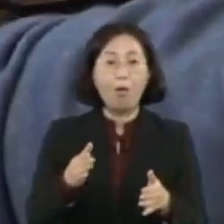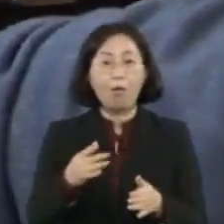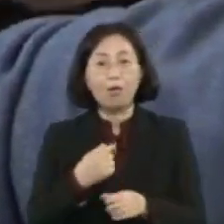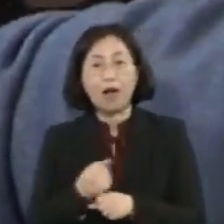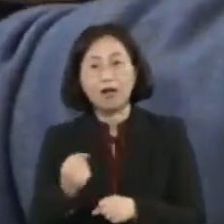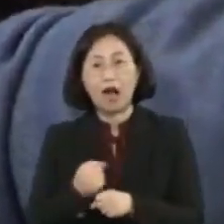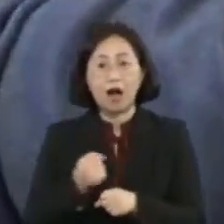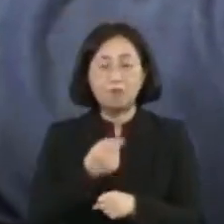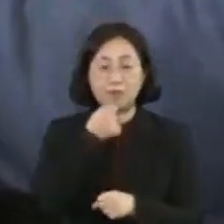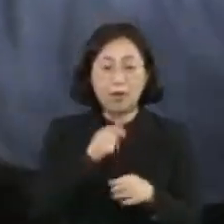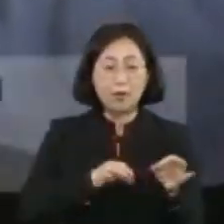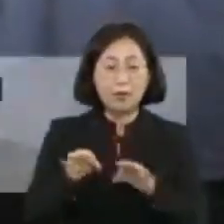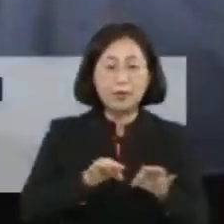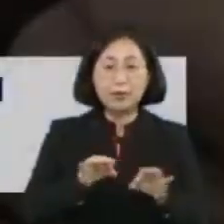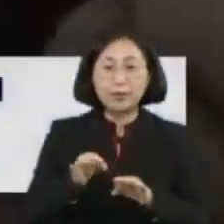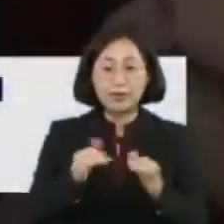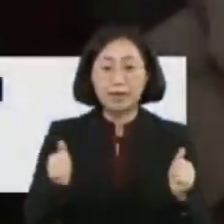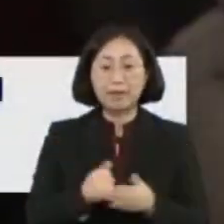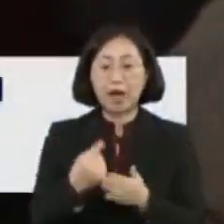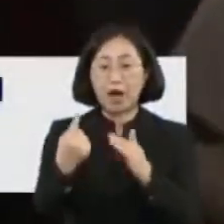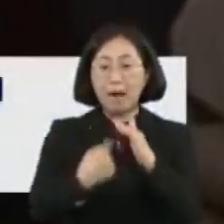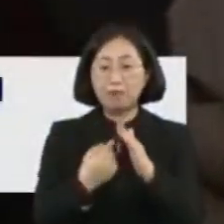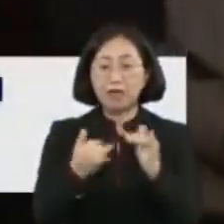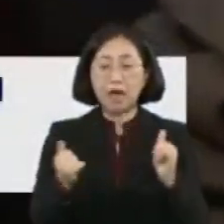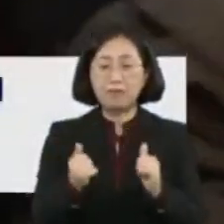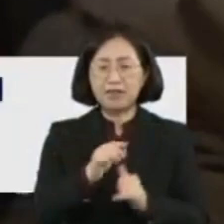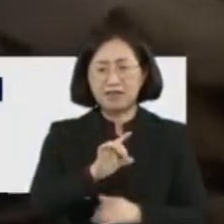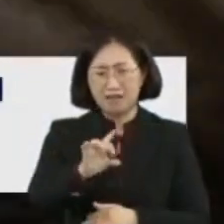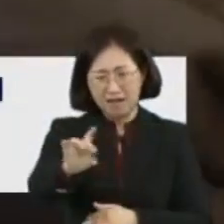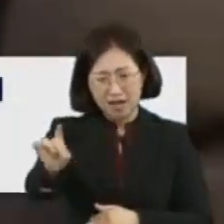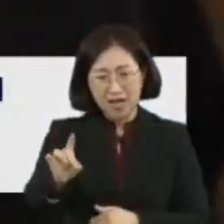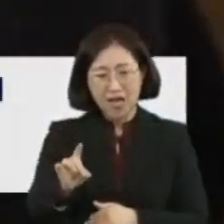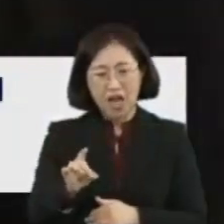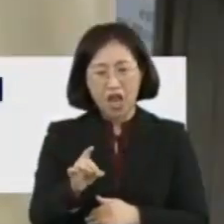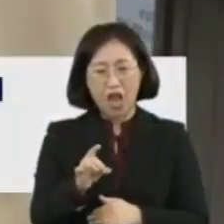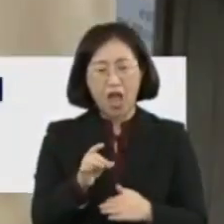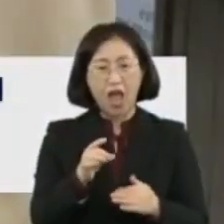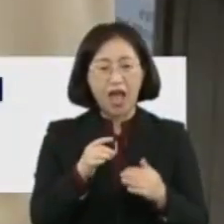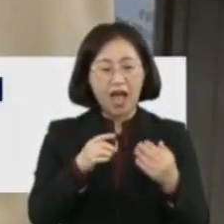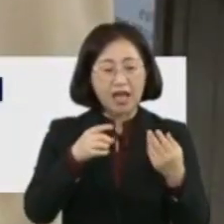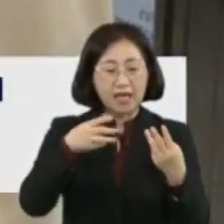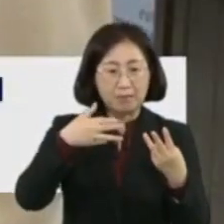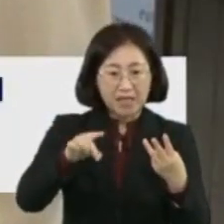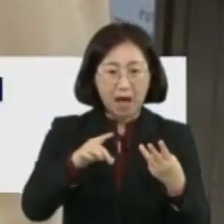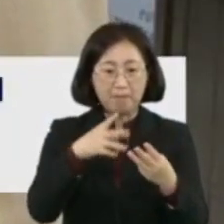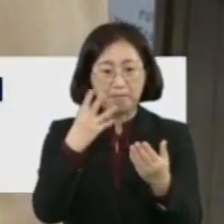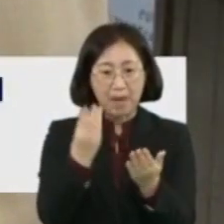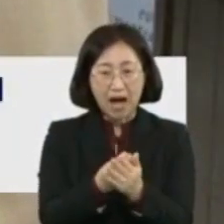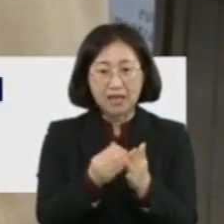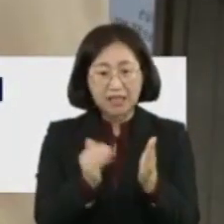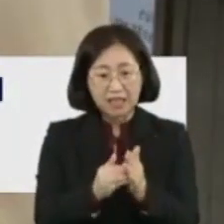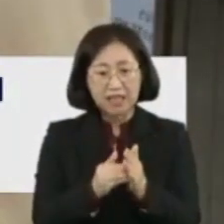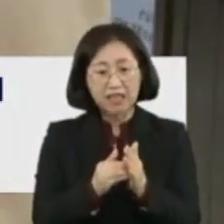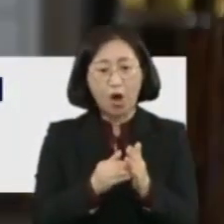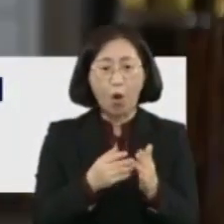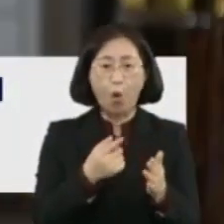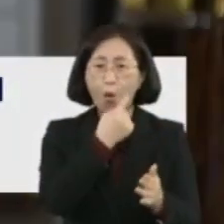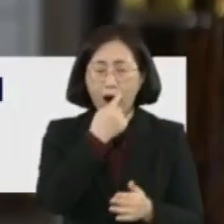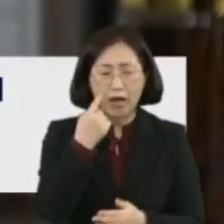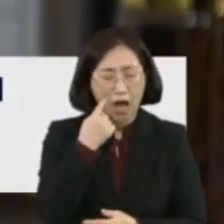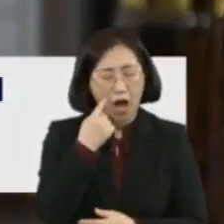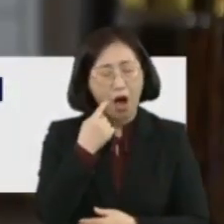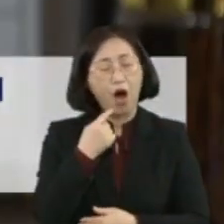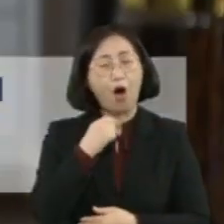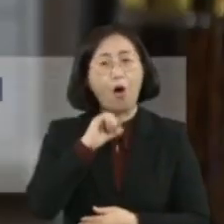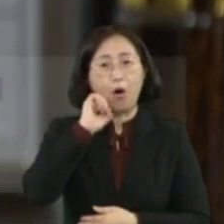자영업자들도 마찬가지입니다. 방문 손님 일일이 방역 패스를 확인하는 것 자체도 큰일인데 유효 기간이 만료된 손님들이